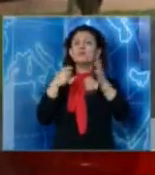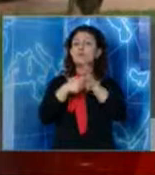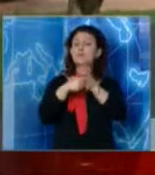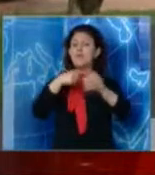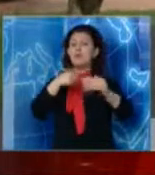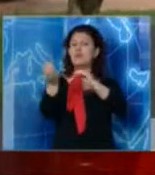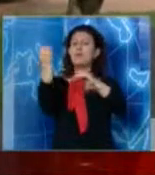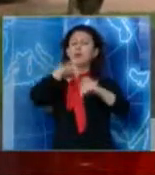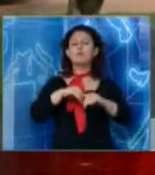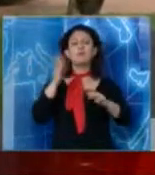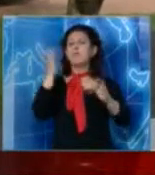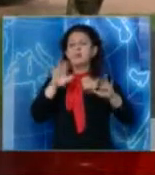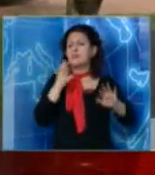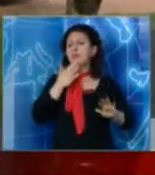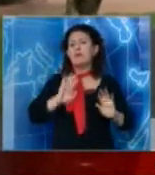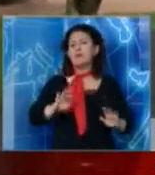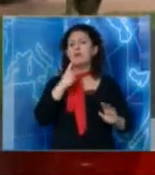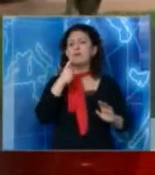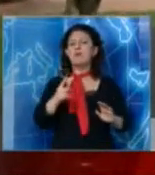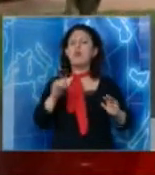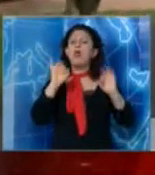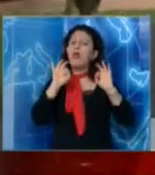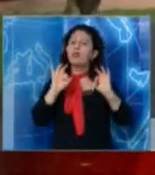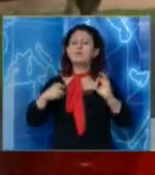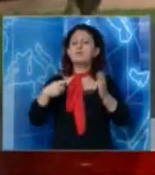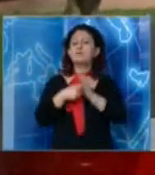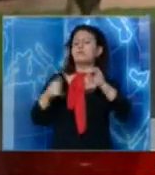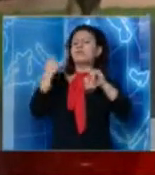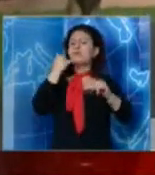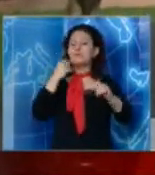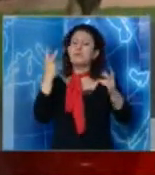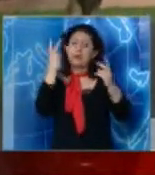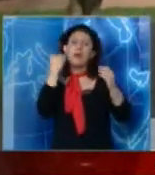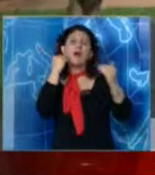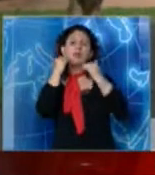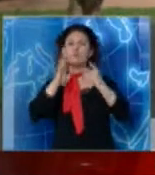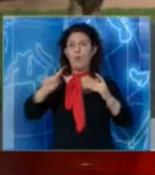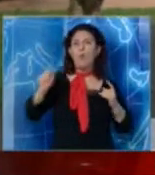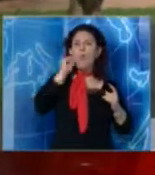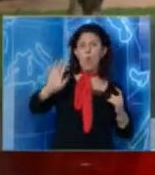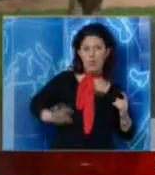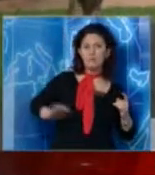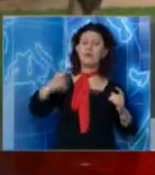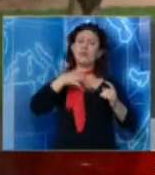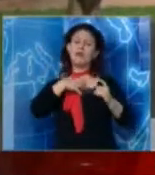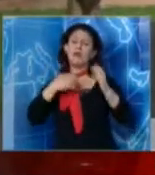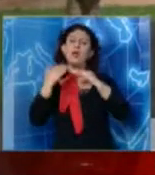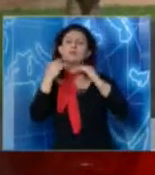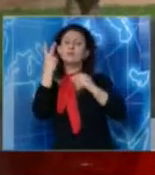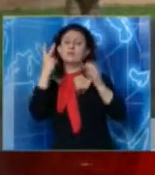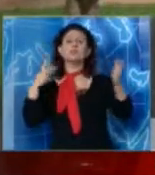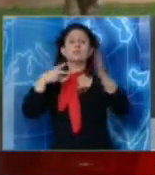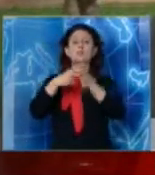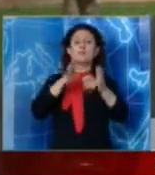dönüş yapılacak başka bir şey yok. Defalarca aradım aynı ses. Burada benim iki adresim var. Bir oğlumun adresi bir de şu an ikamet ettim. Bunu teyit